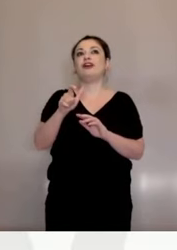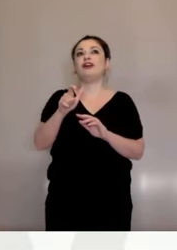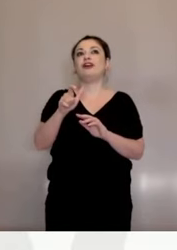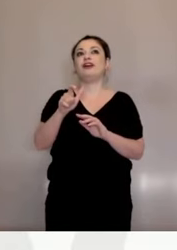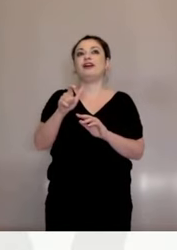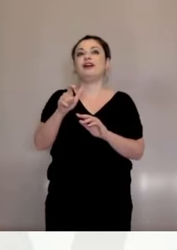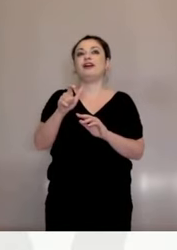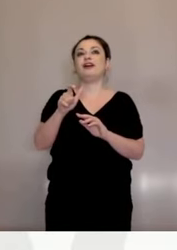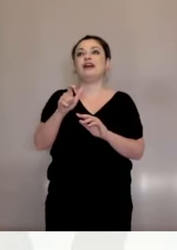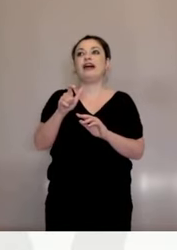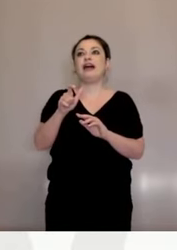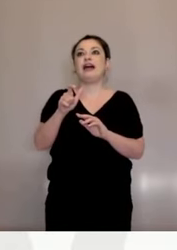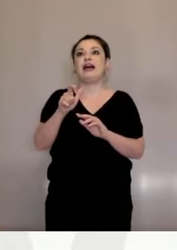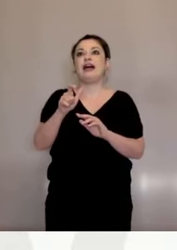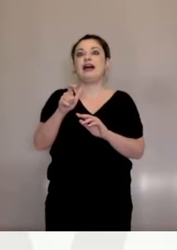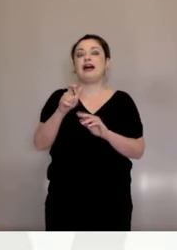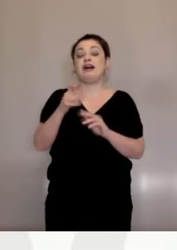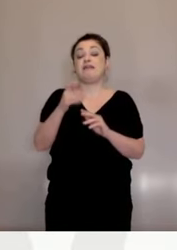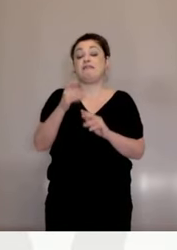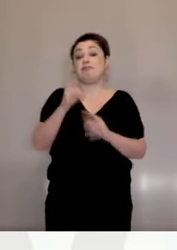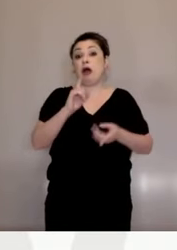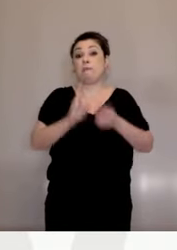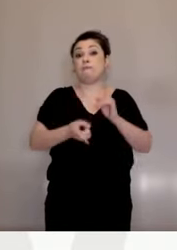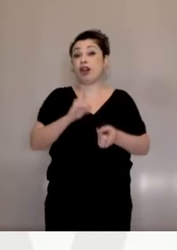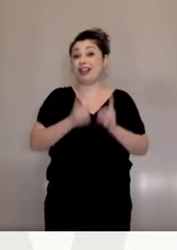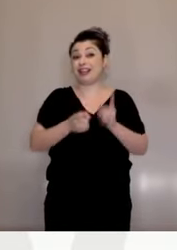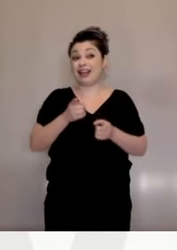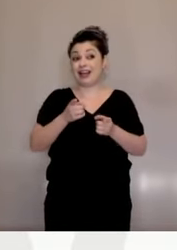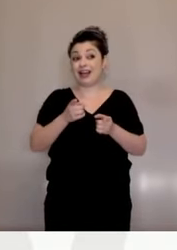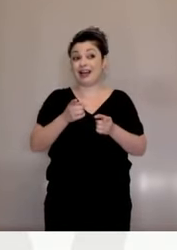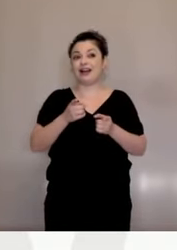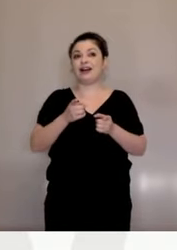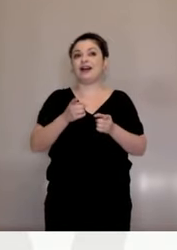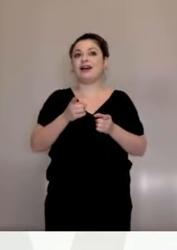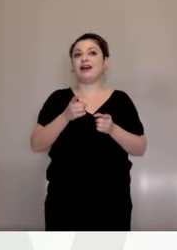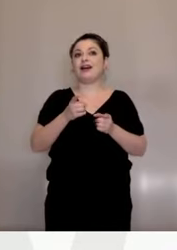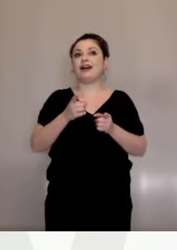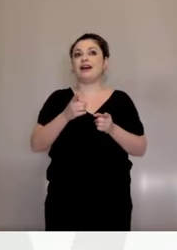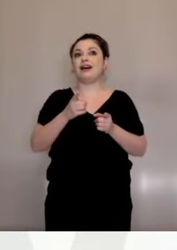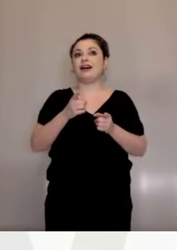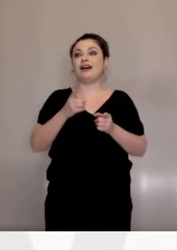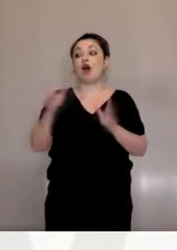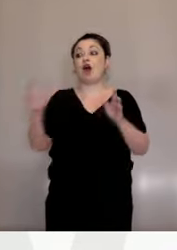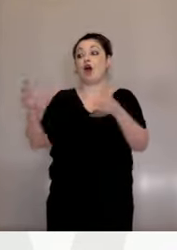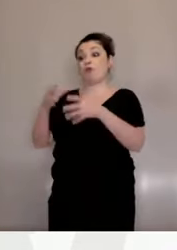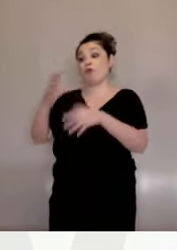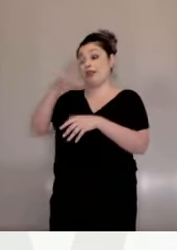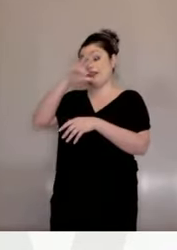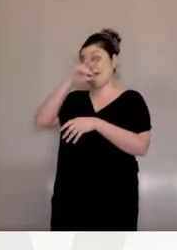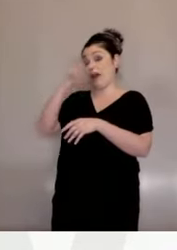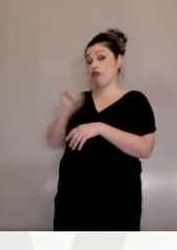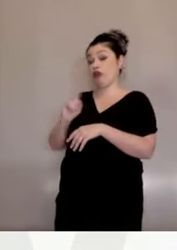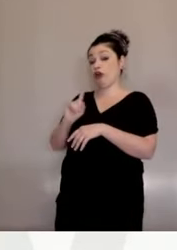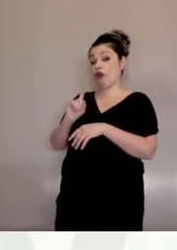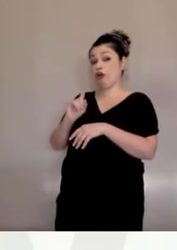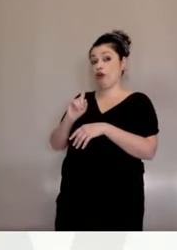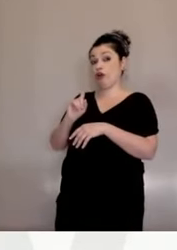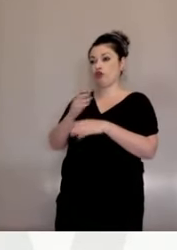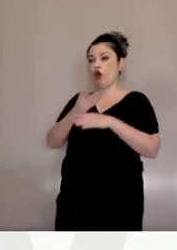precisamente la politica non riconosce la comunità perché